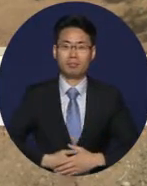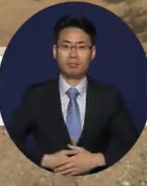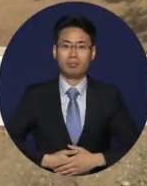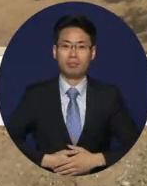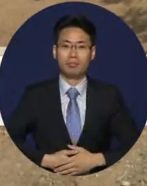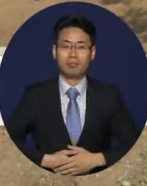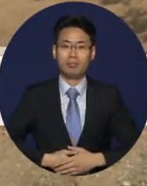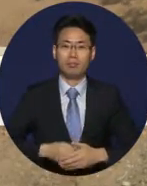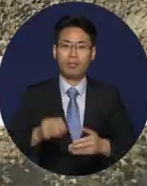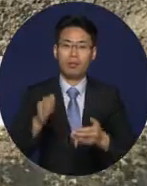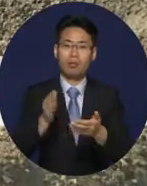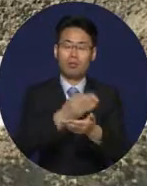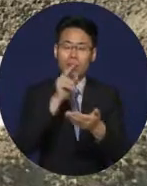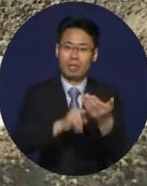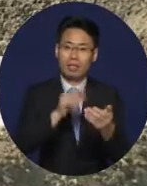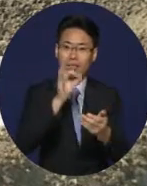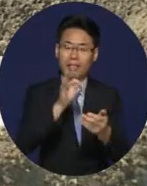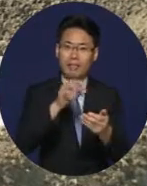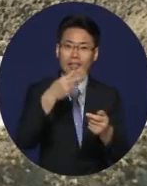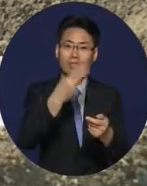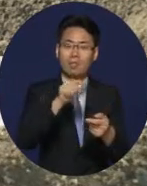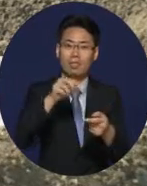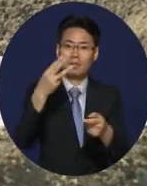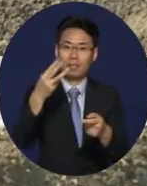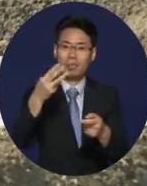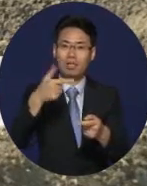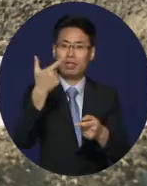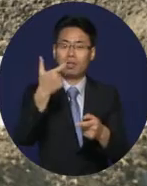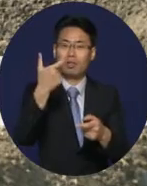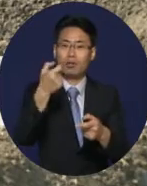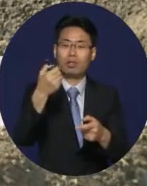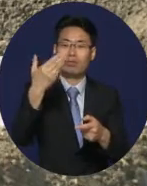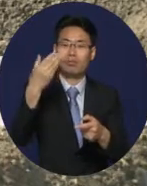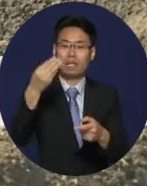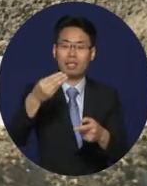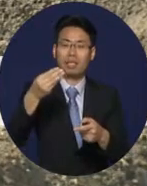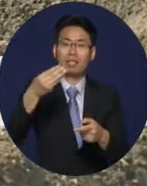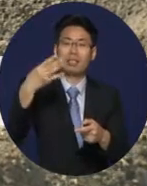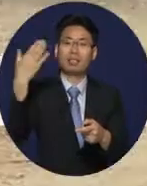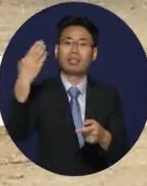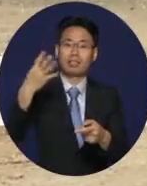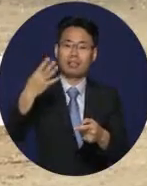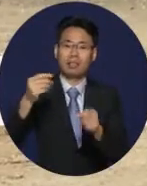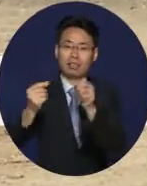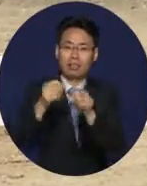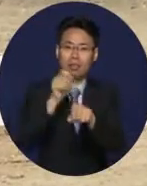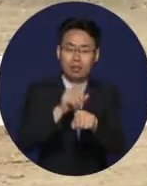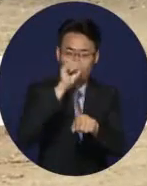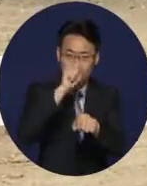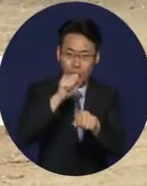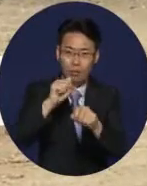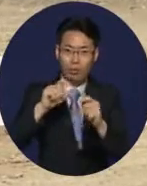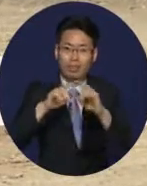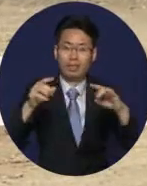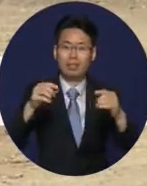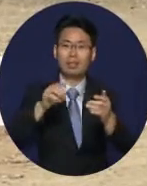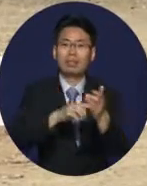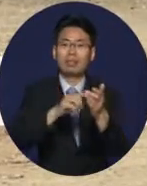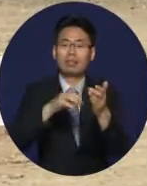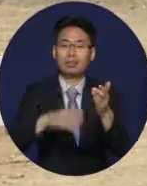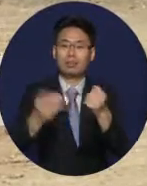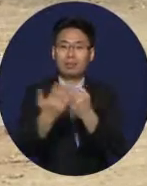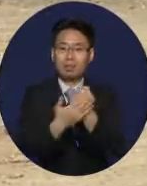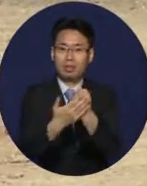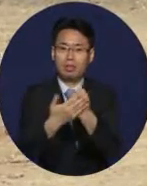있습니다. 분양가는 3.3제곱미터당 69만 4천 원으로 접근성이 뛰어날 뿐만 아니라 각종 세제 혜택도 받을